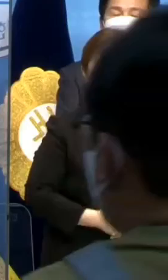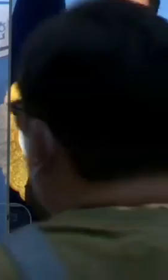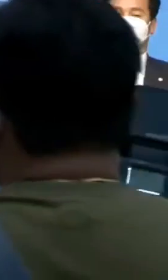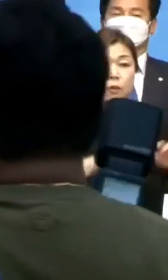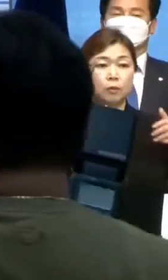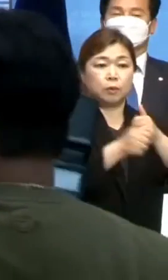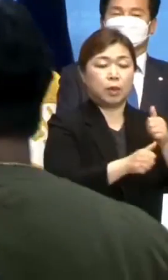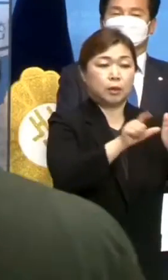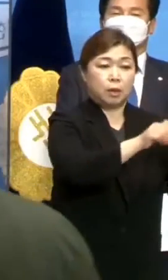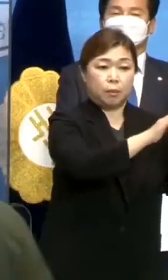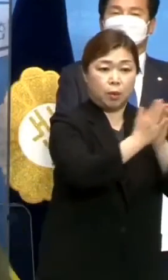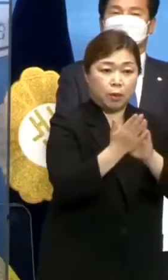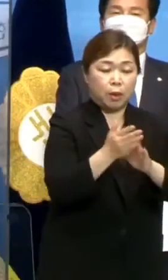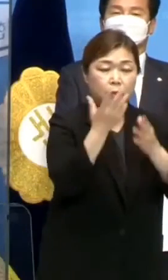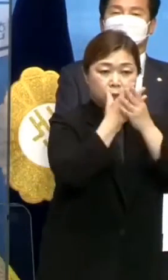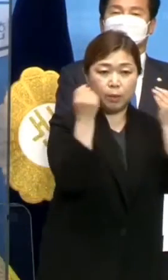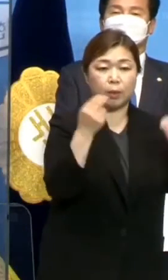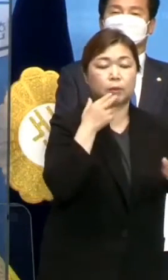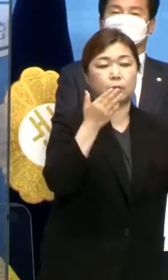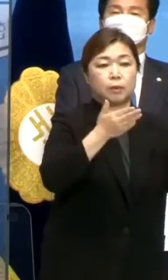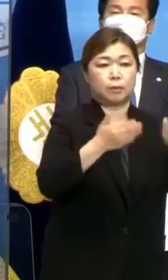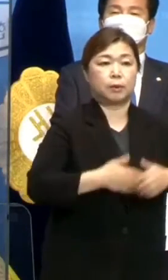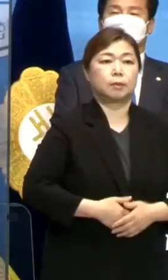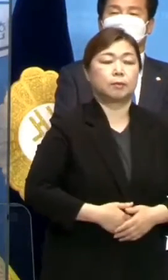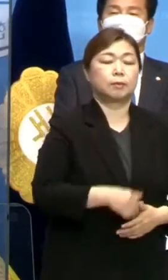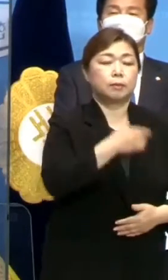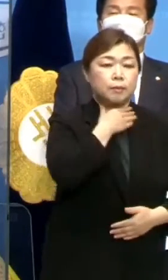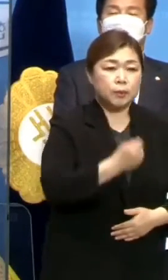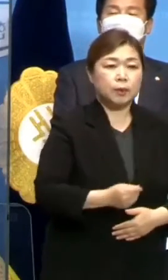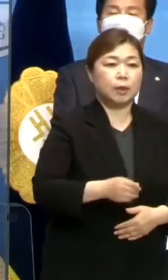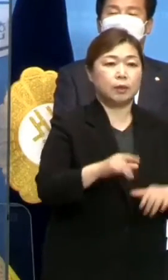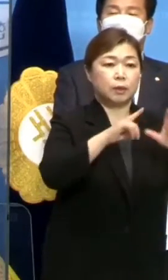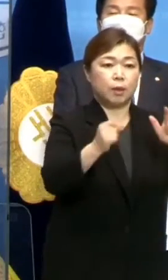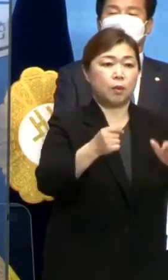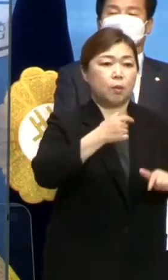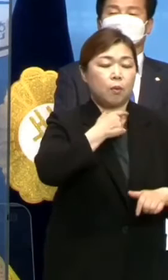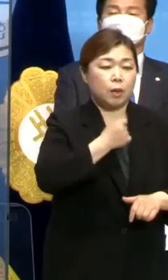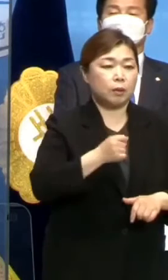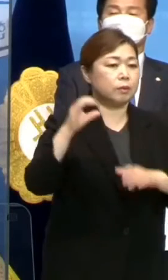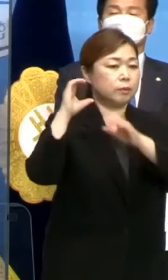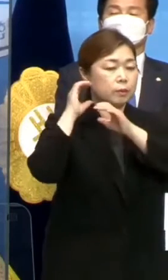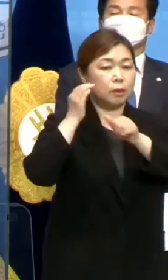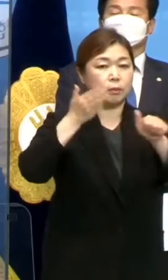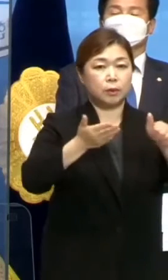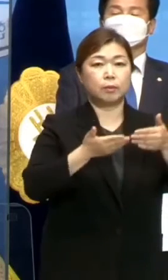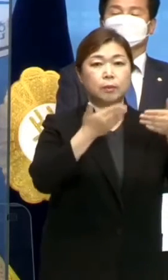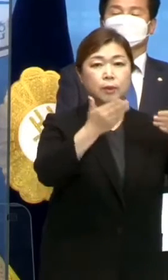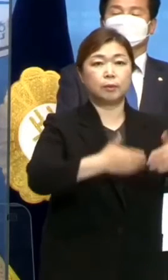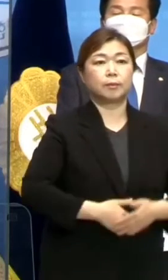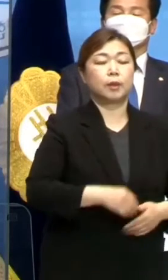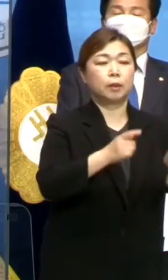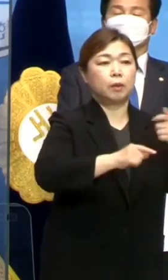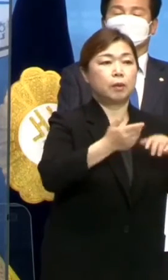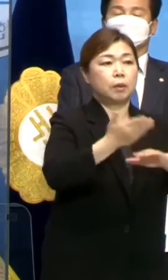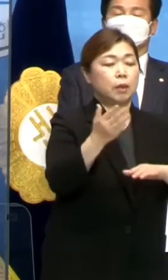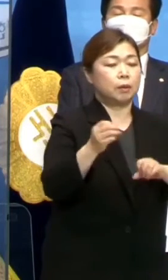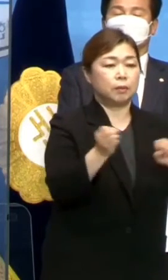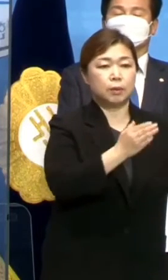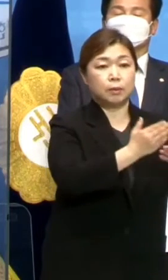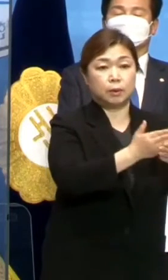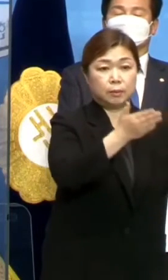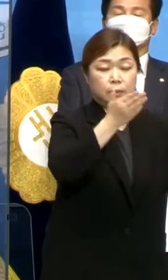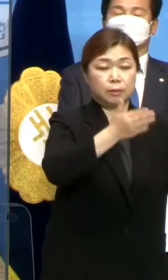국회가 시대의 변화를 일만 하지 않길 바랍니다 간절한 지방을 요구에 귀 기울여 주시길 바랍니다 더 이상 쓰지 말아